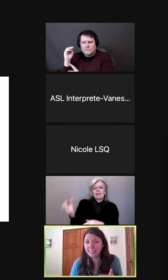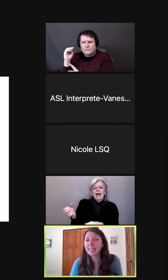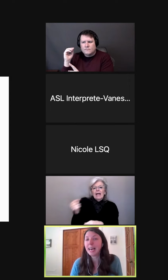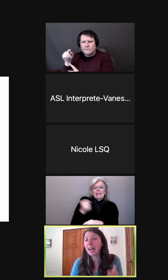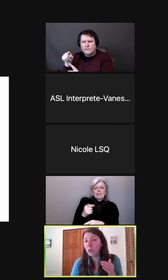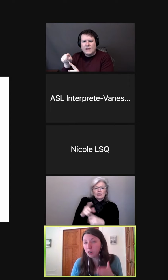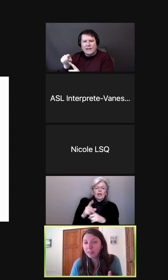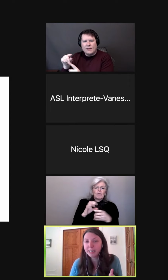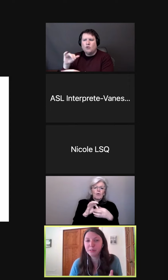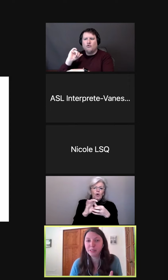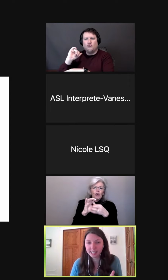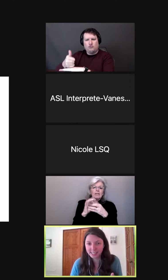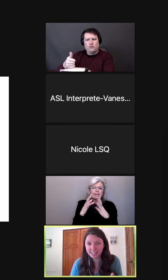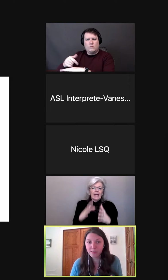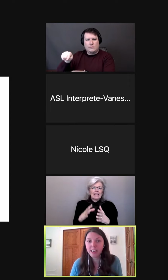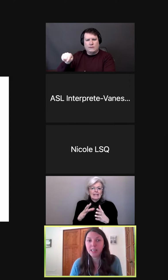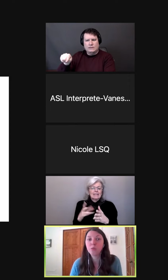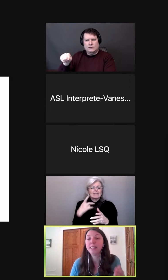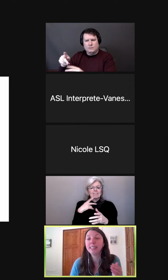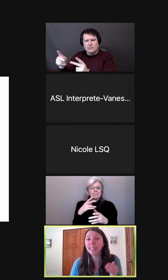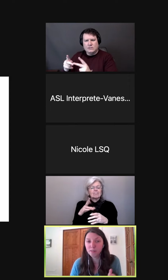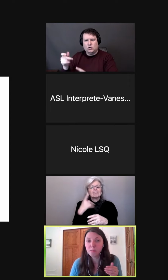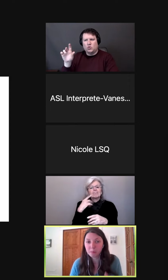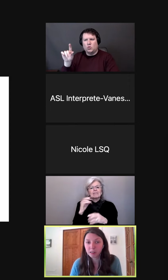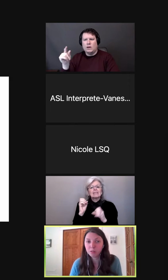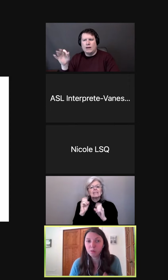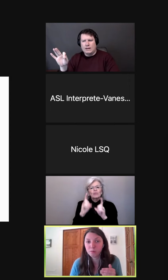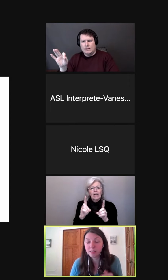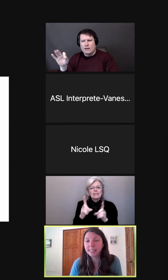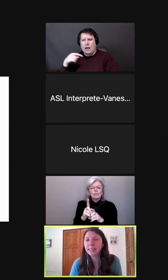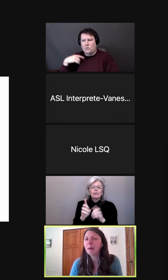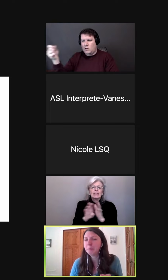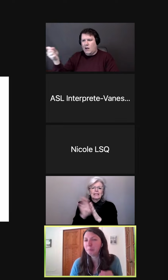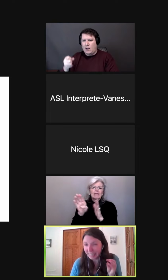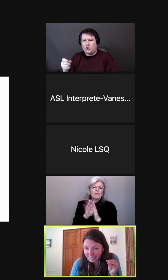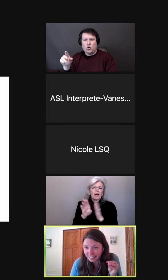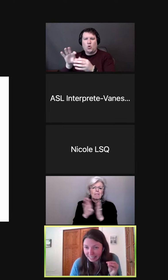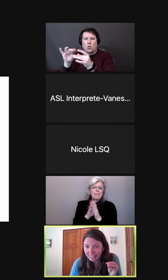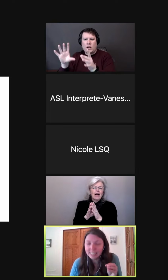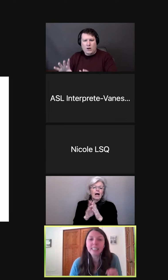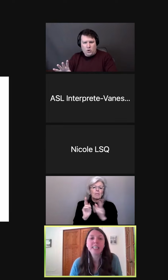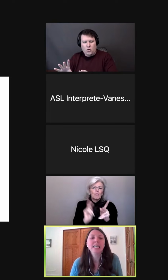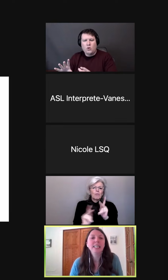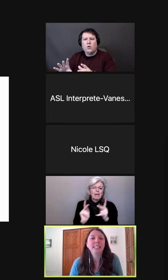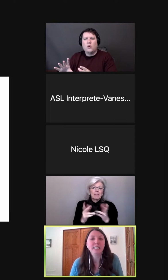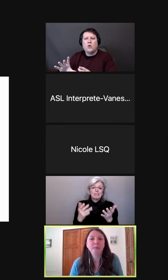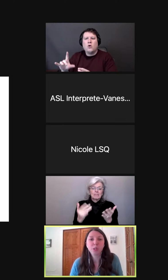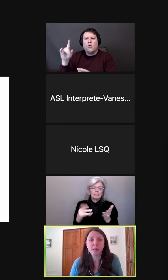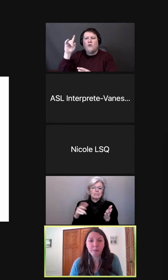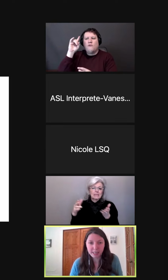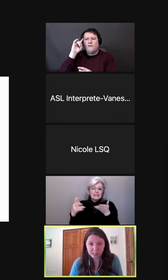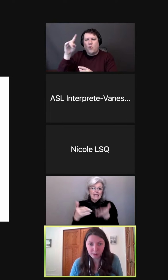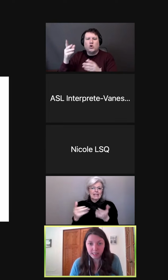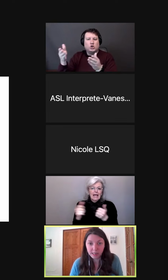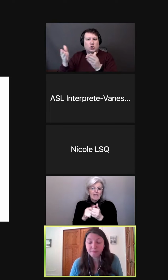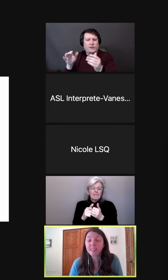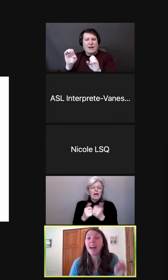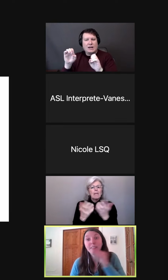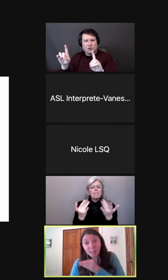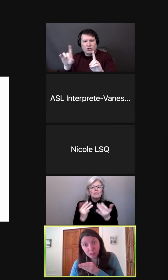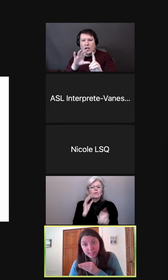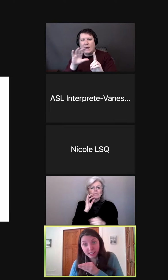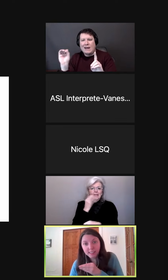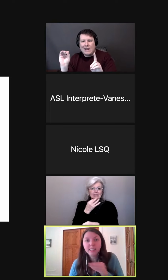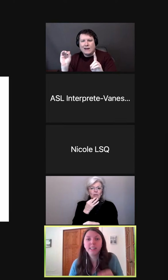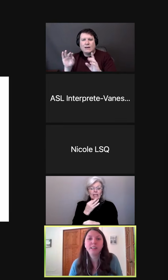coordonnatrice à l'offre éducative et au développement de public présentant des besoins particuliers.